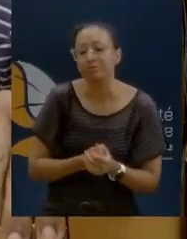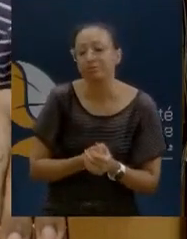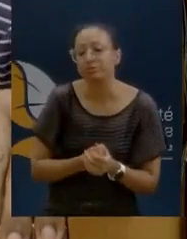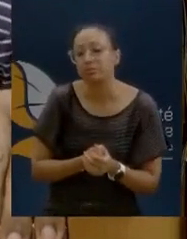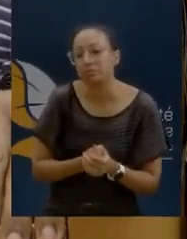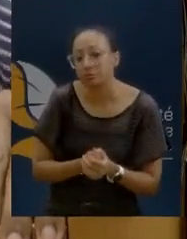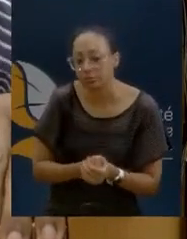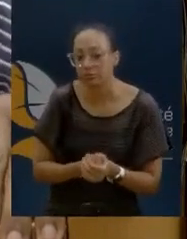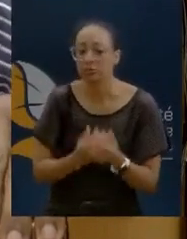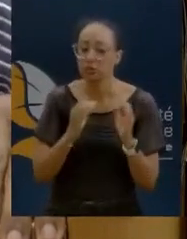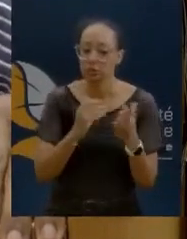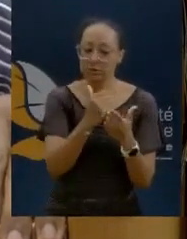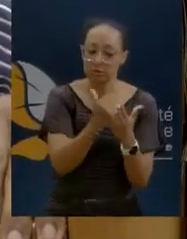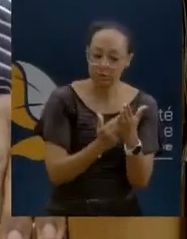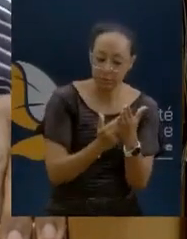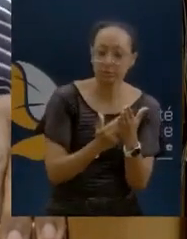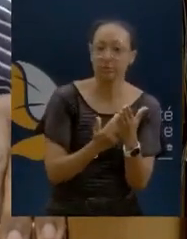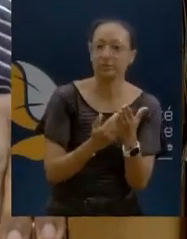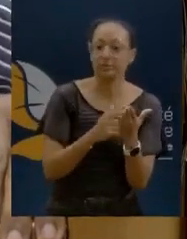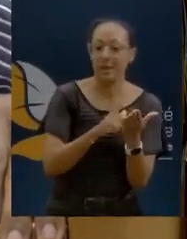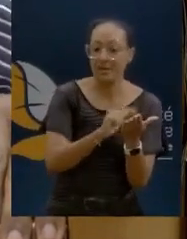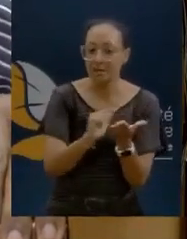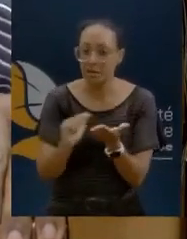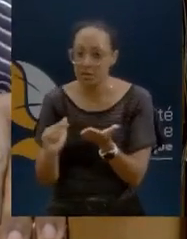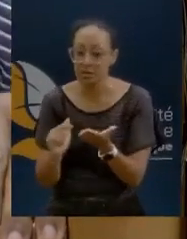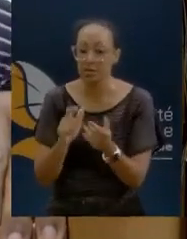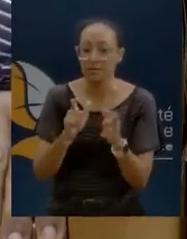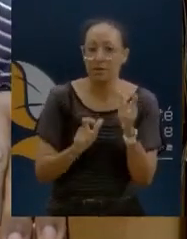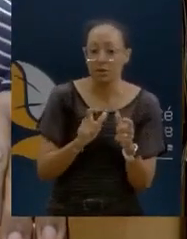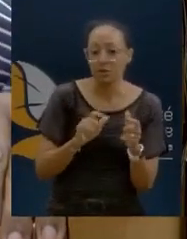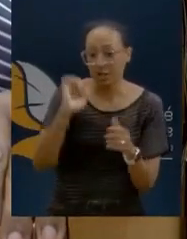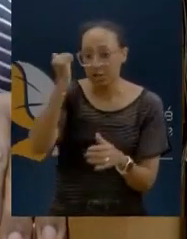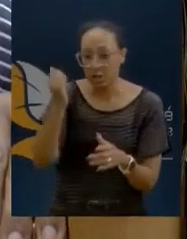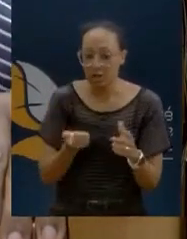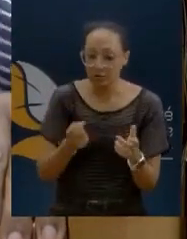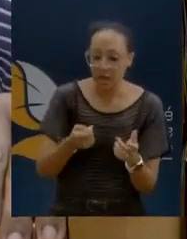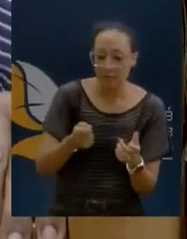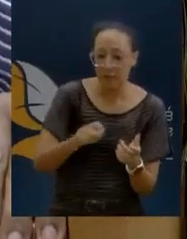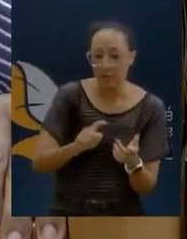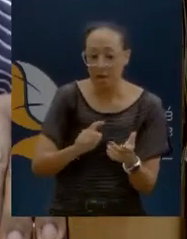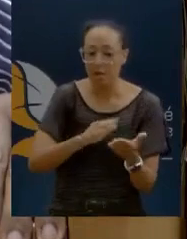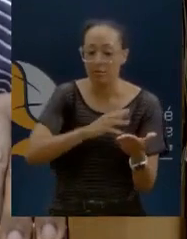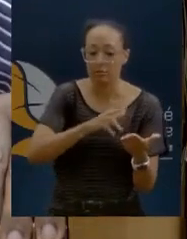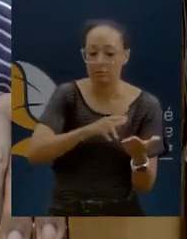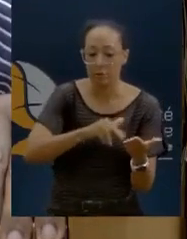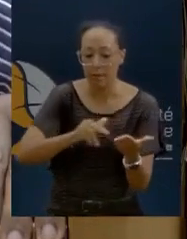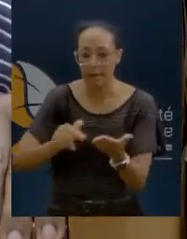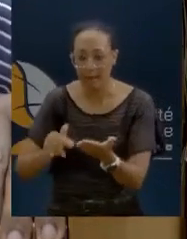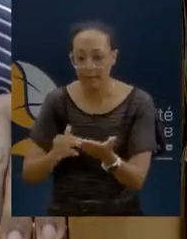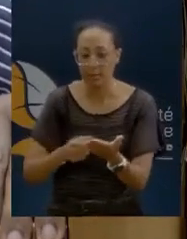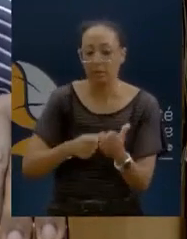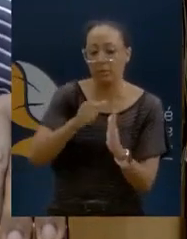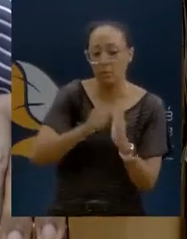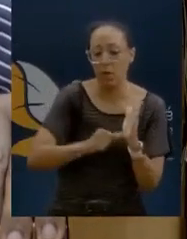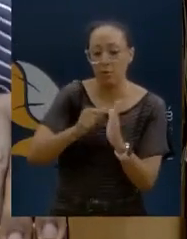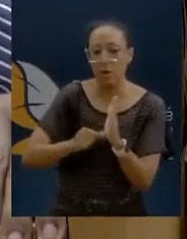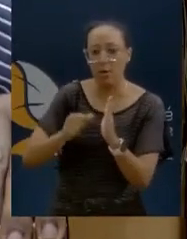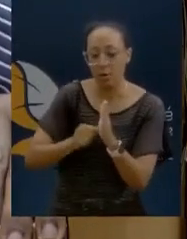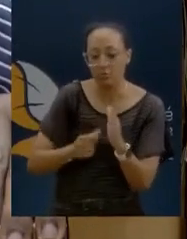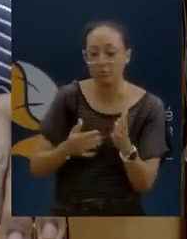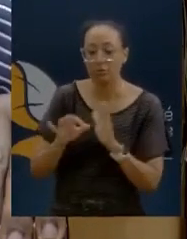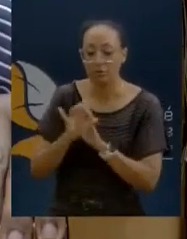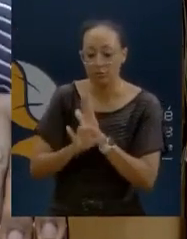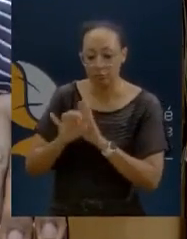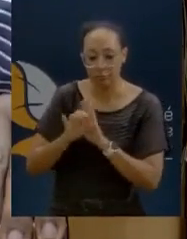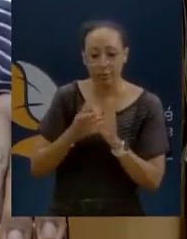de présence des stagiaires qui suivent la formation. Cet état de présence est transmis chaque mois à Pôle emploi et sous la base des